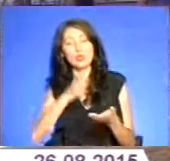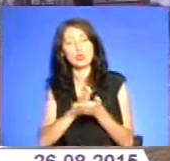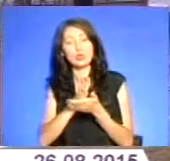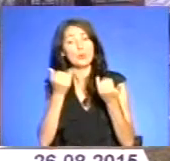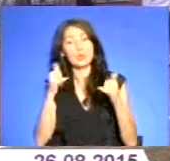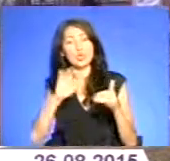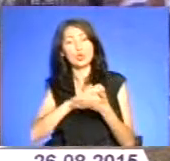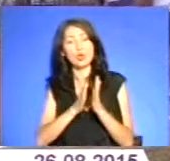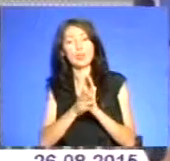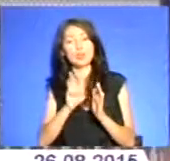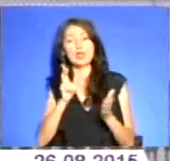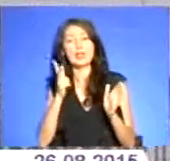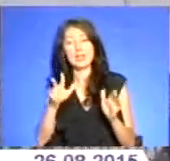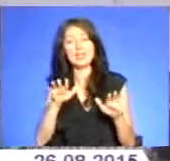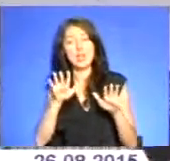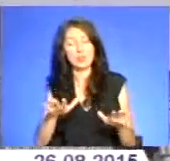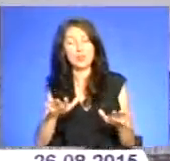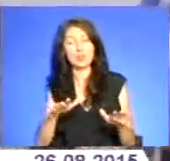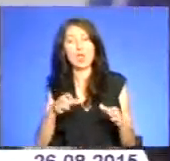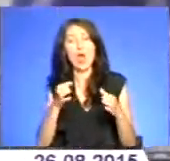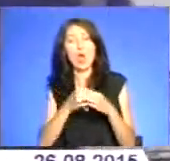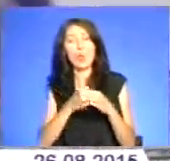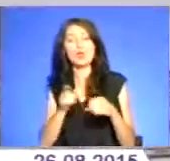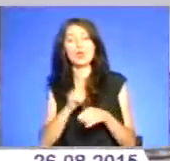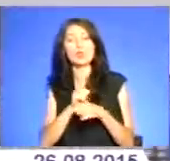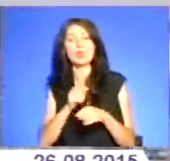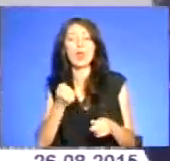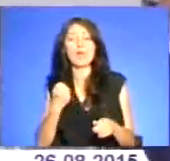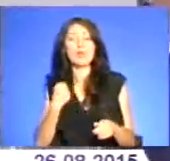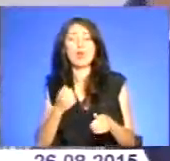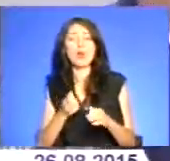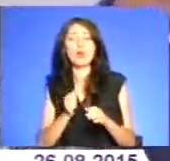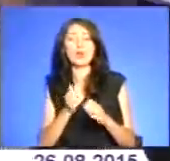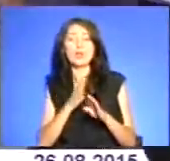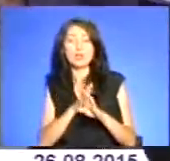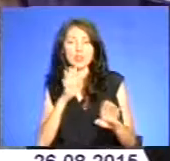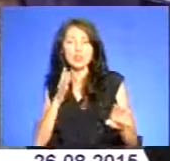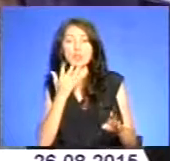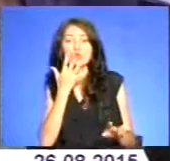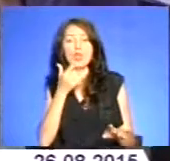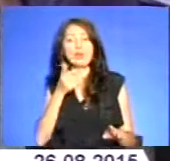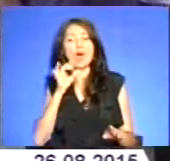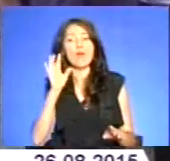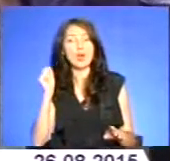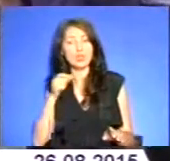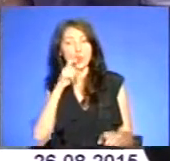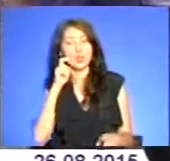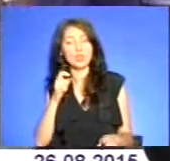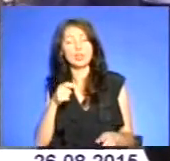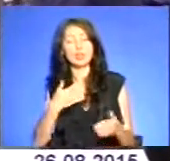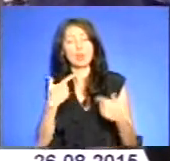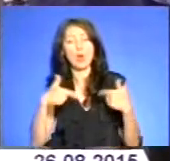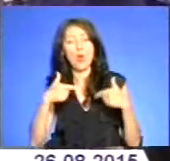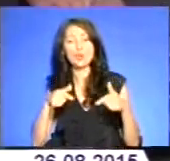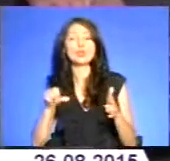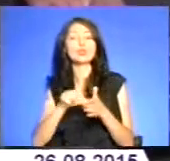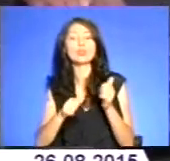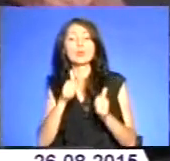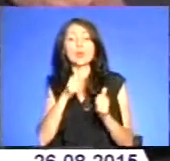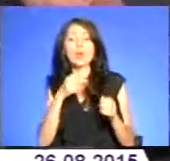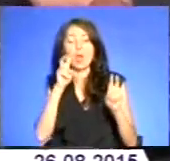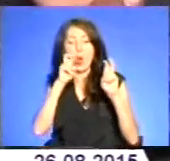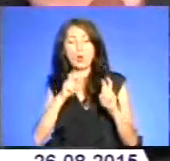своїми близькими. Дорослі учасники розіграли призові місця у фінальних змаганнях з волейболу. Серед 10 команд фіналістів золото здобули